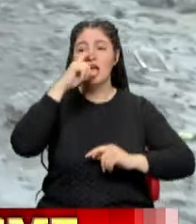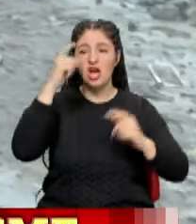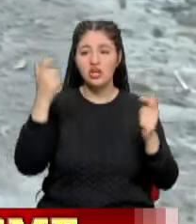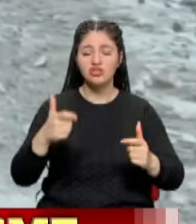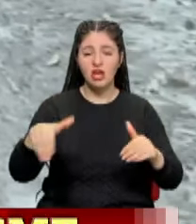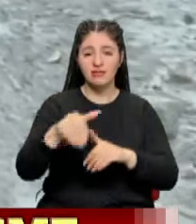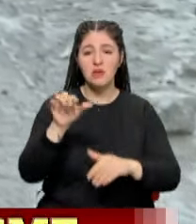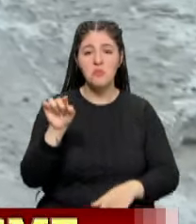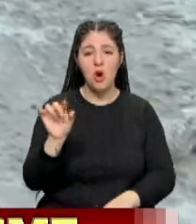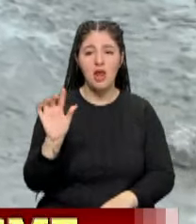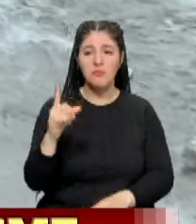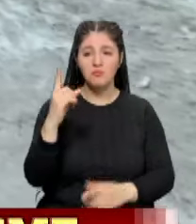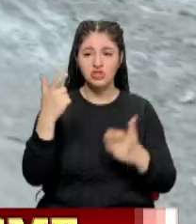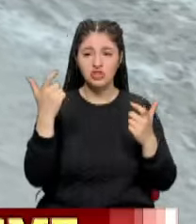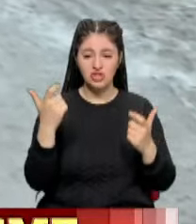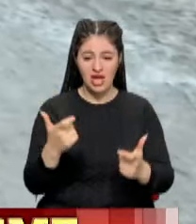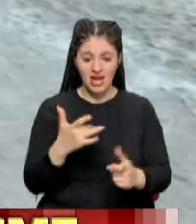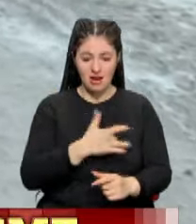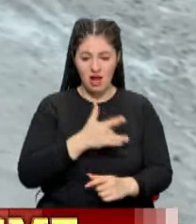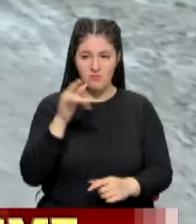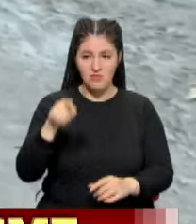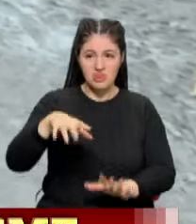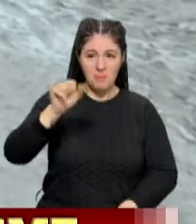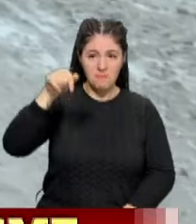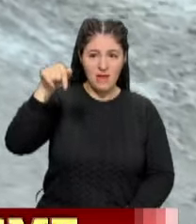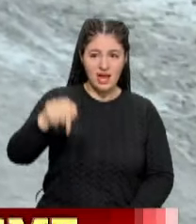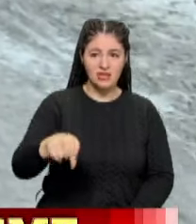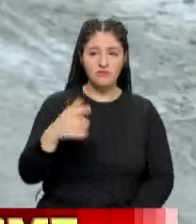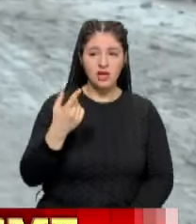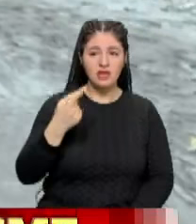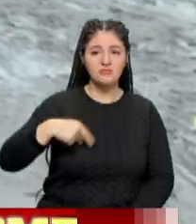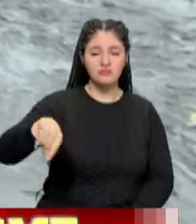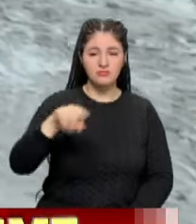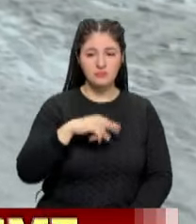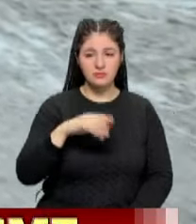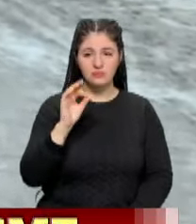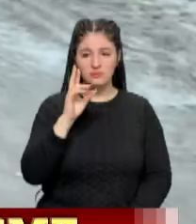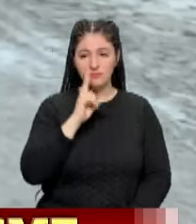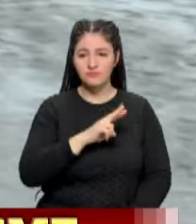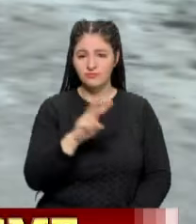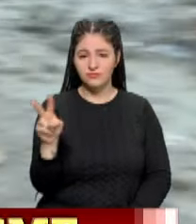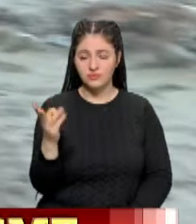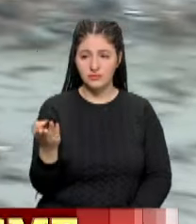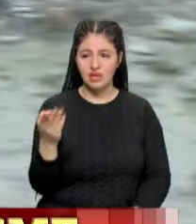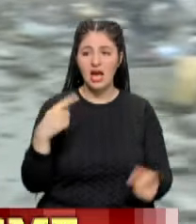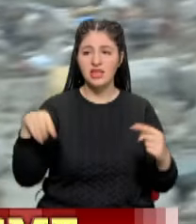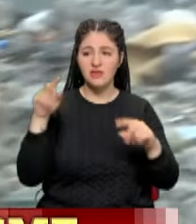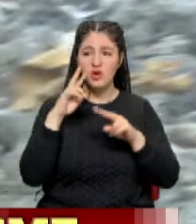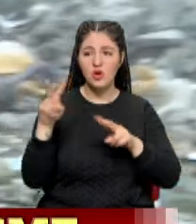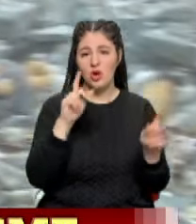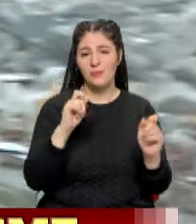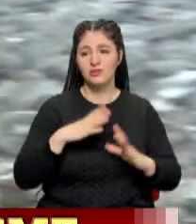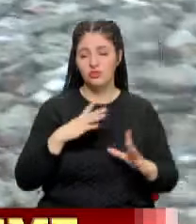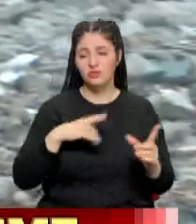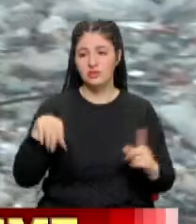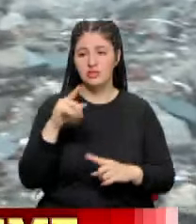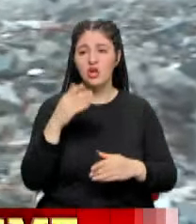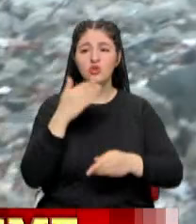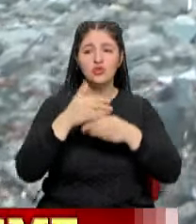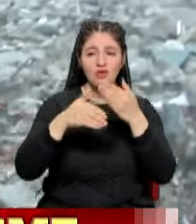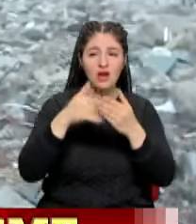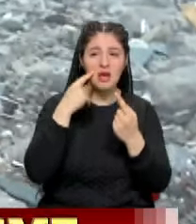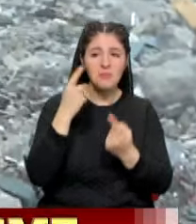oydu. Burası bir şehrin kalbiydi ve şu anda etrafınıza şöyle bir bakın. Etrafı göstermek istiyorum sizlere.